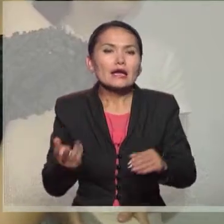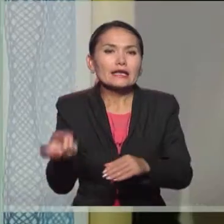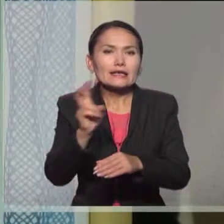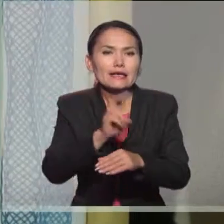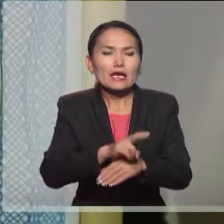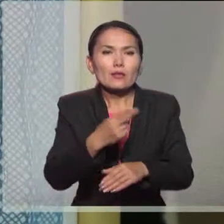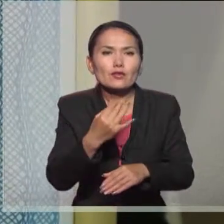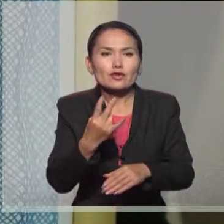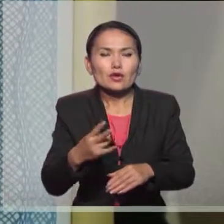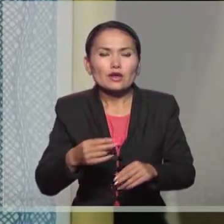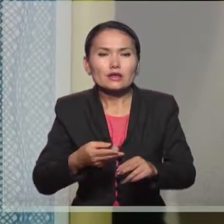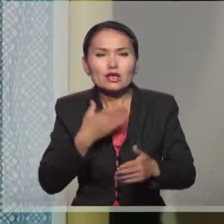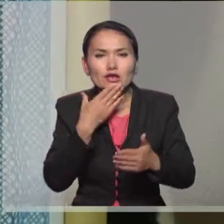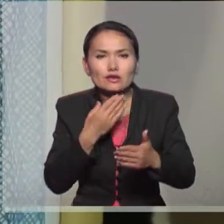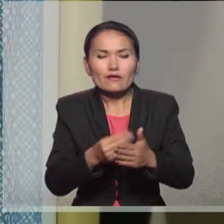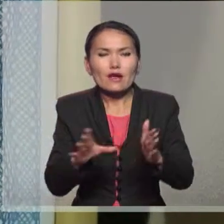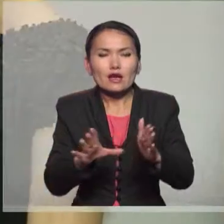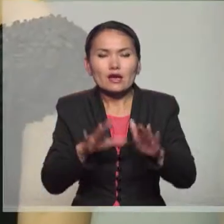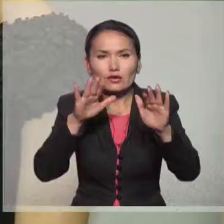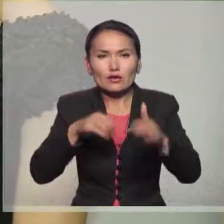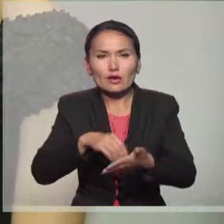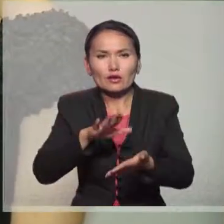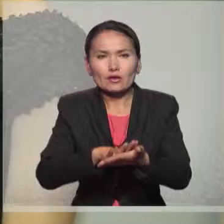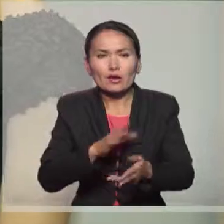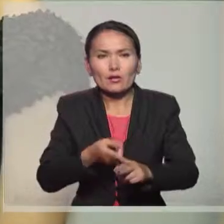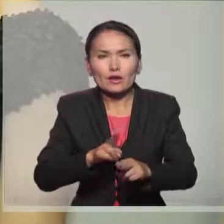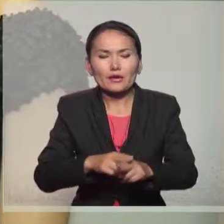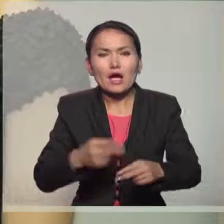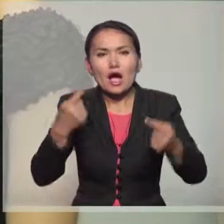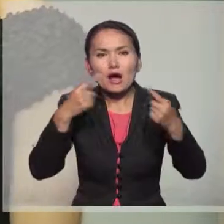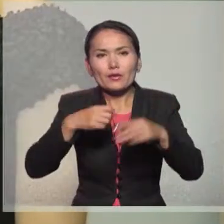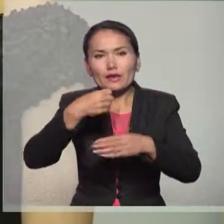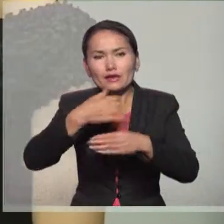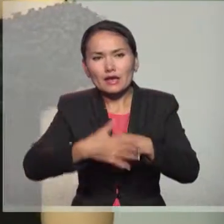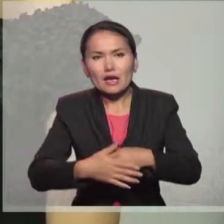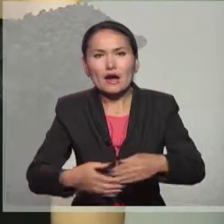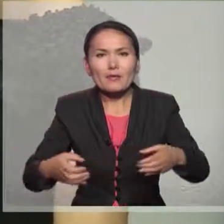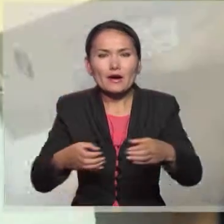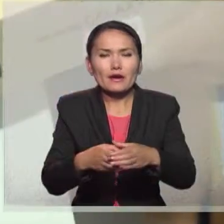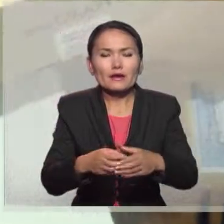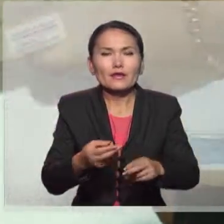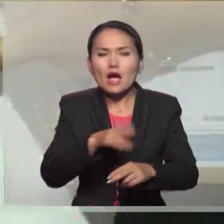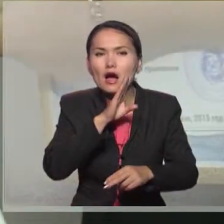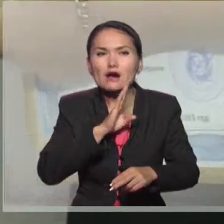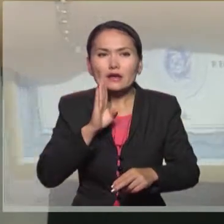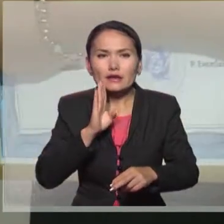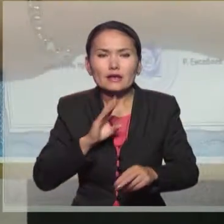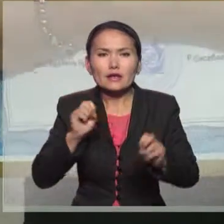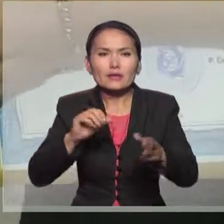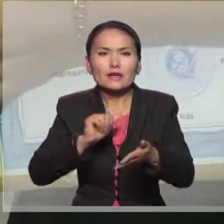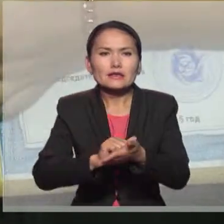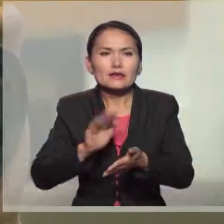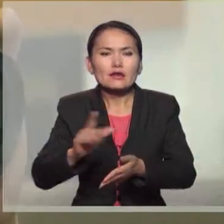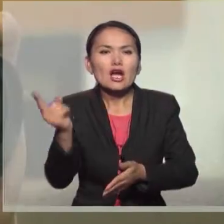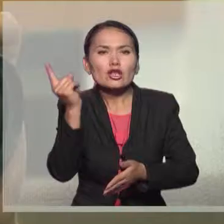порталдың 4 миллионыншы пайдаланушысы болыпты. Облыстық ақпараттық технологиялар орталығының кеңсесінде Аннаға арнайы сертификат пен ұялы телефон